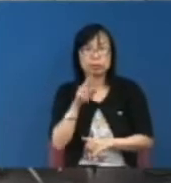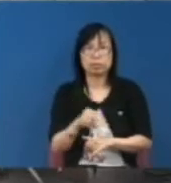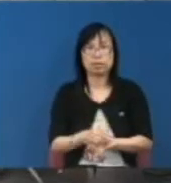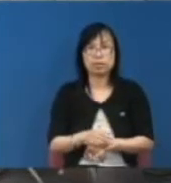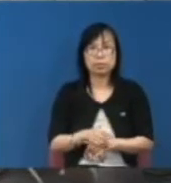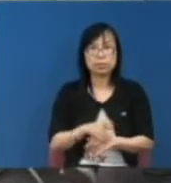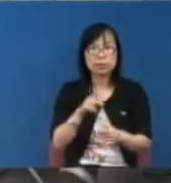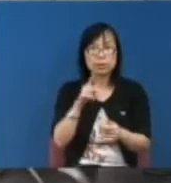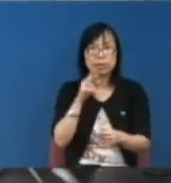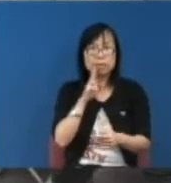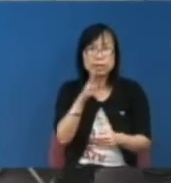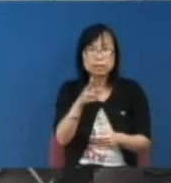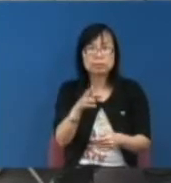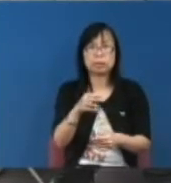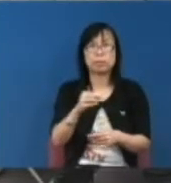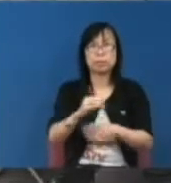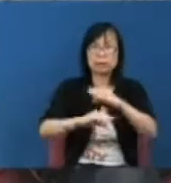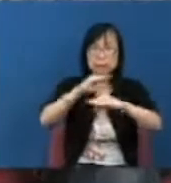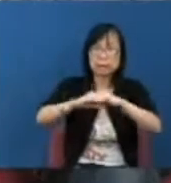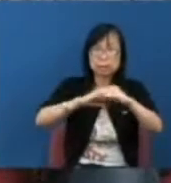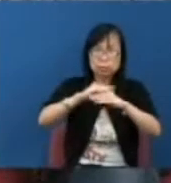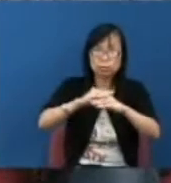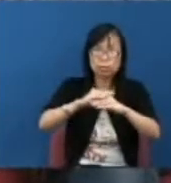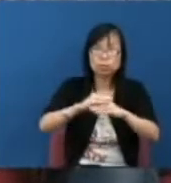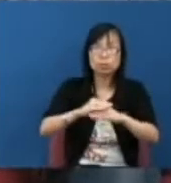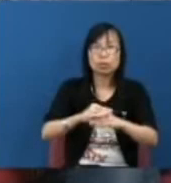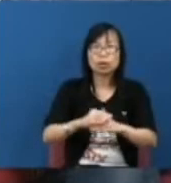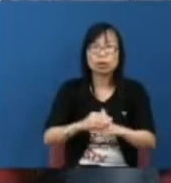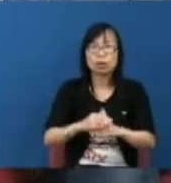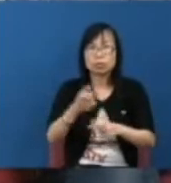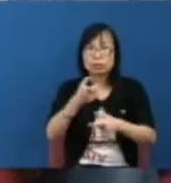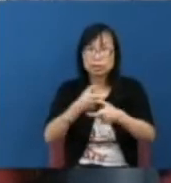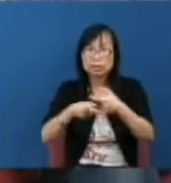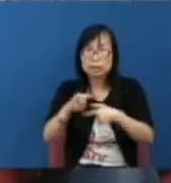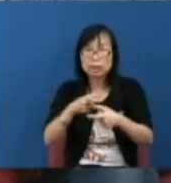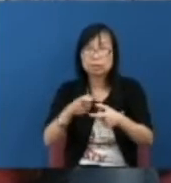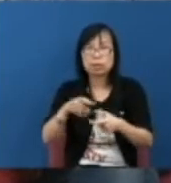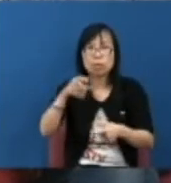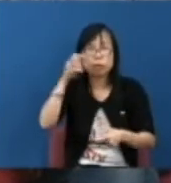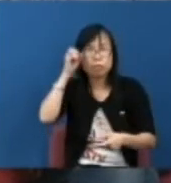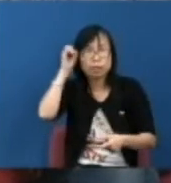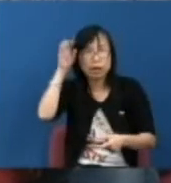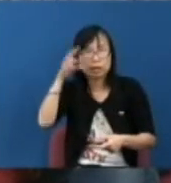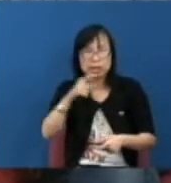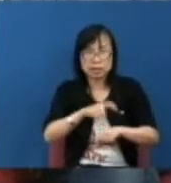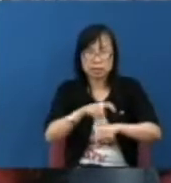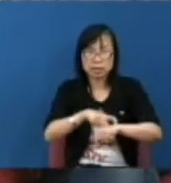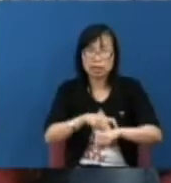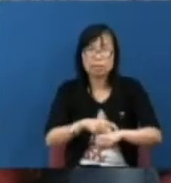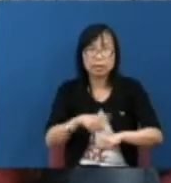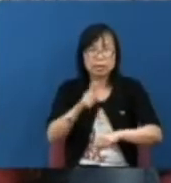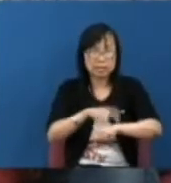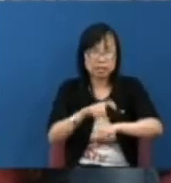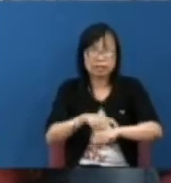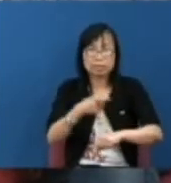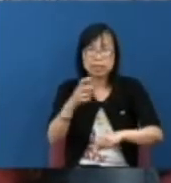去令到一個承建商？佢真係會的起心肝，可以即係花多啲時間。你知道，即係時間係金錢咧。